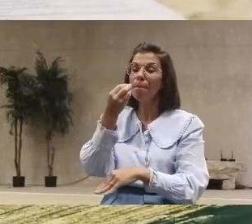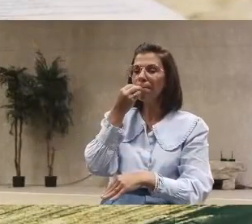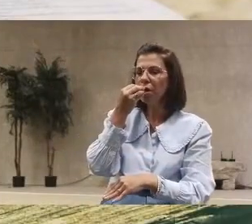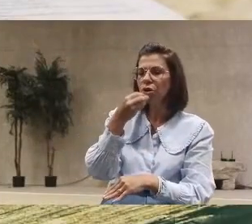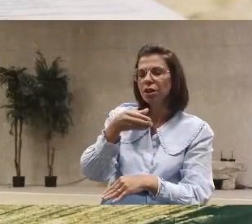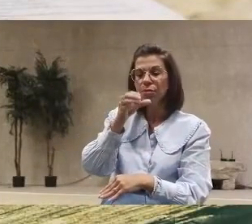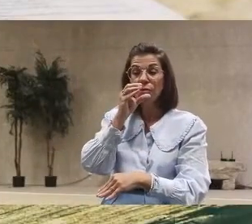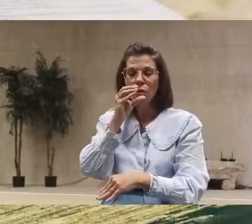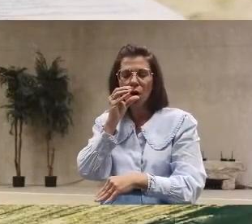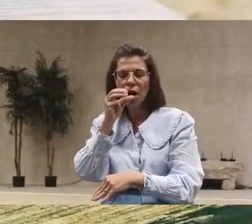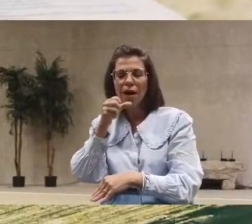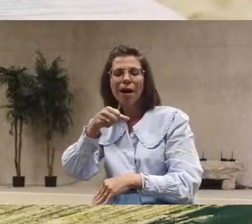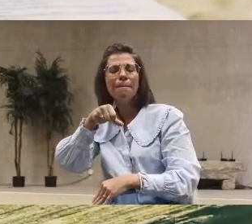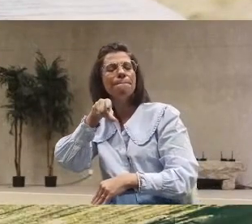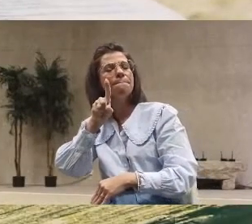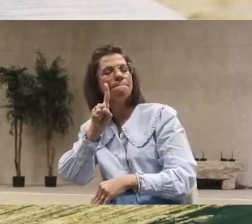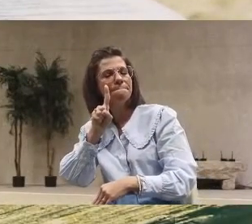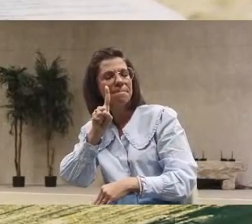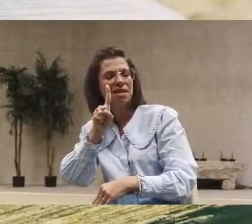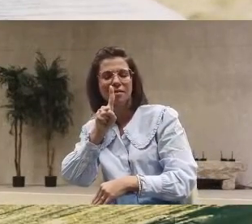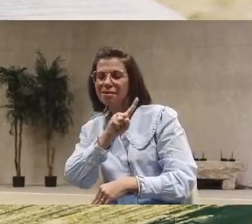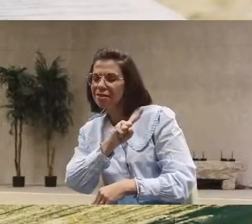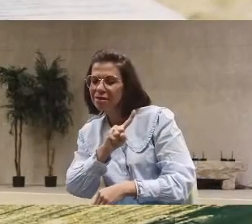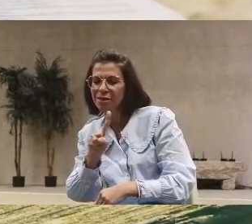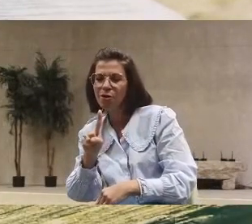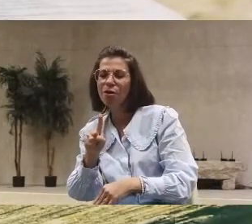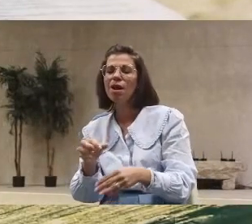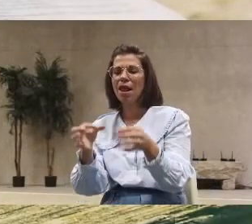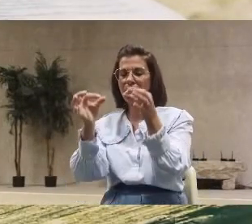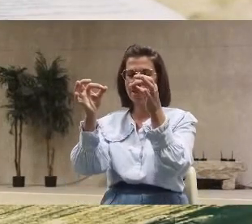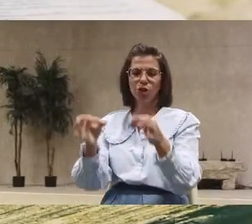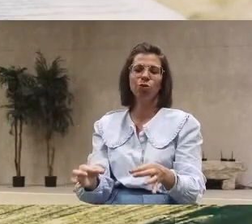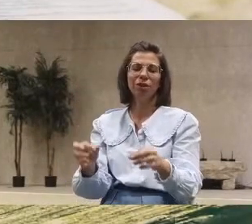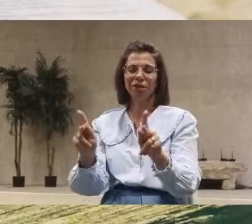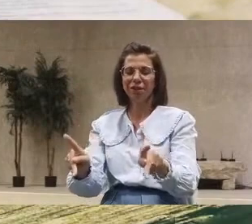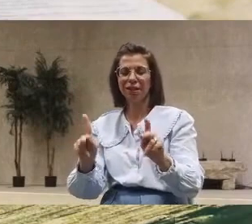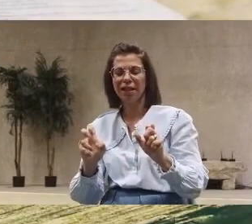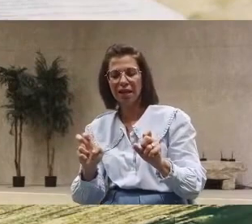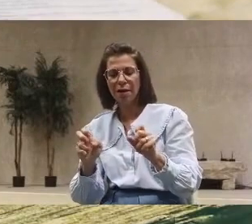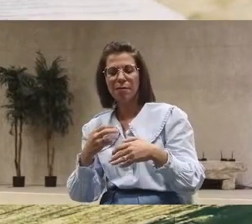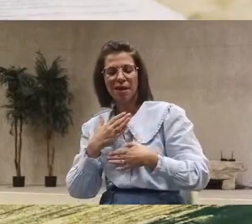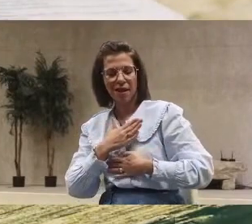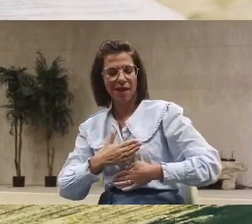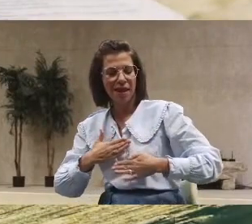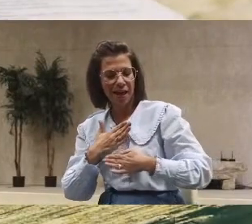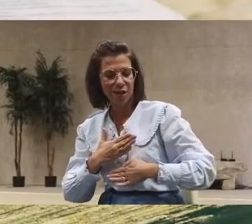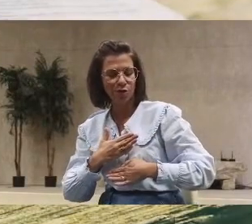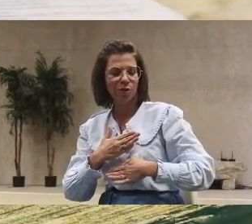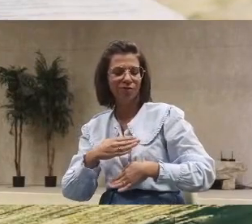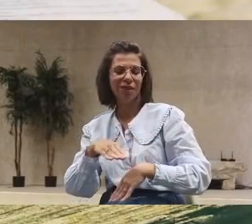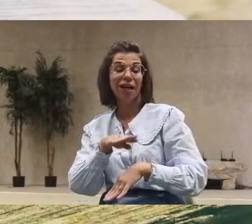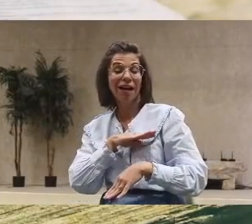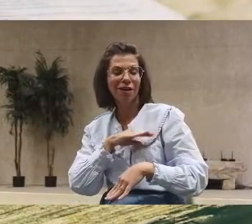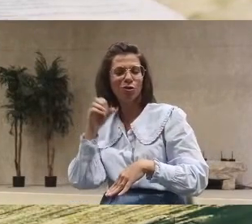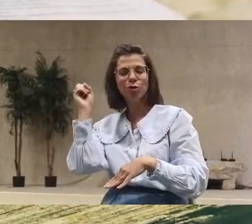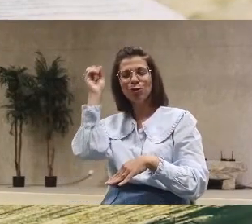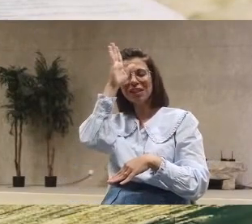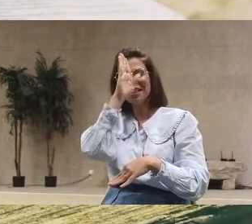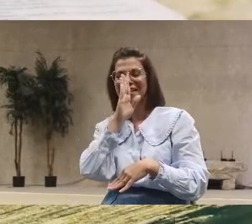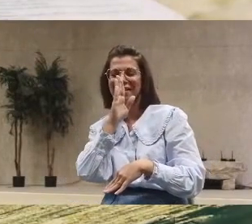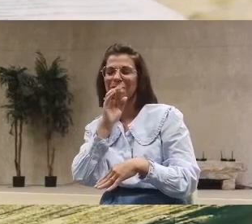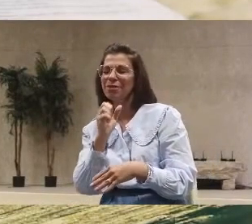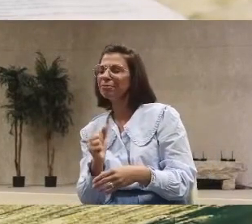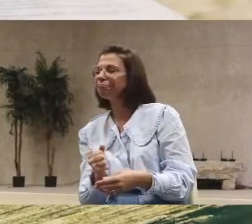le boire, mais la justice, la paix et la joie par le Saint-Esprit.